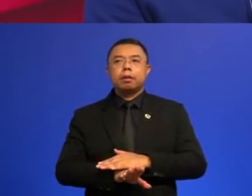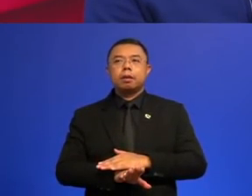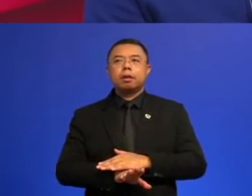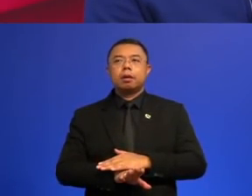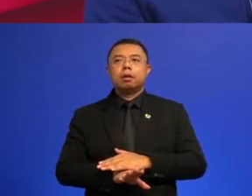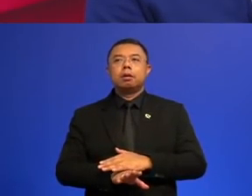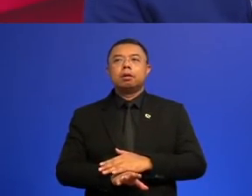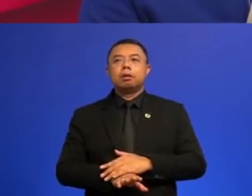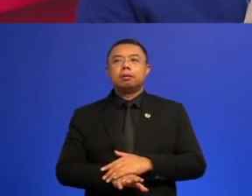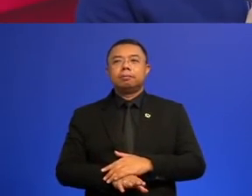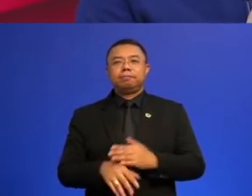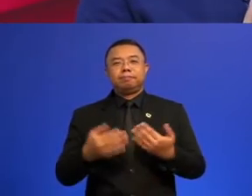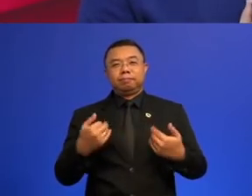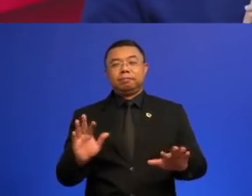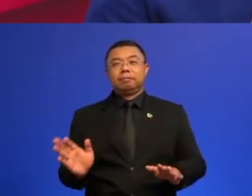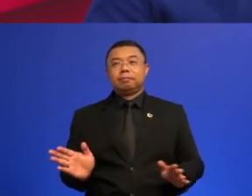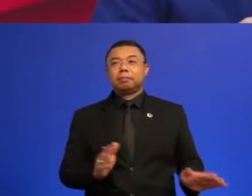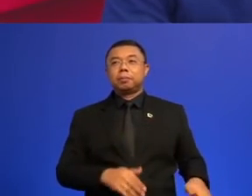Aduh, udah itu dulu deh.